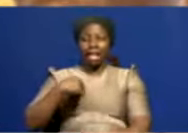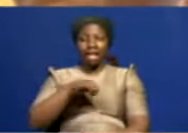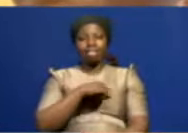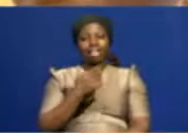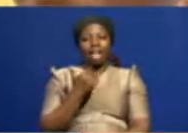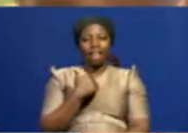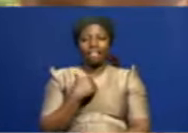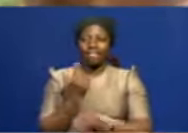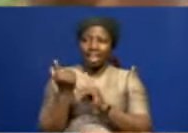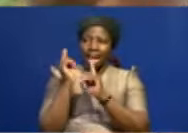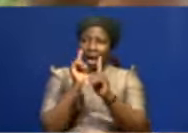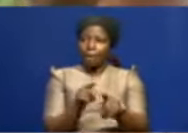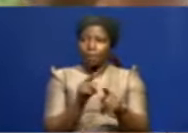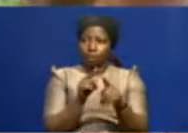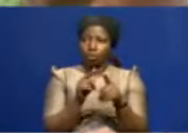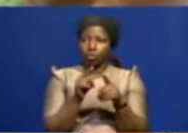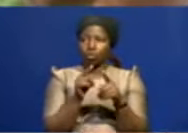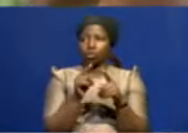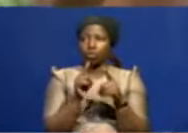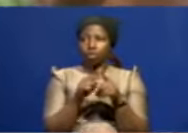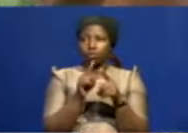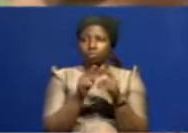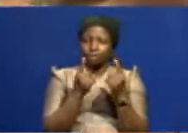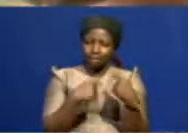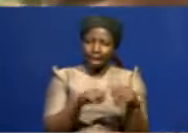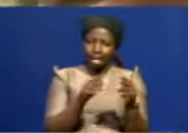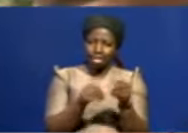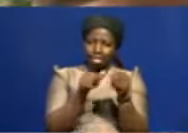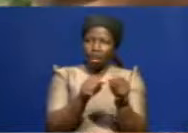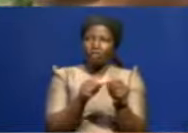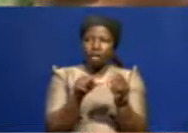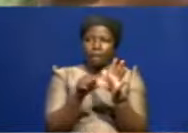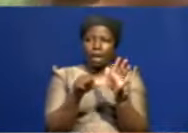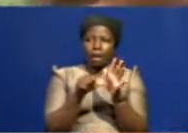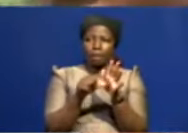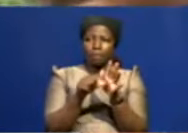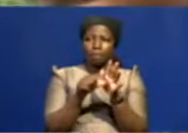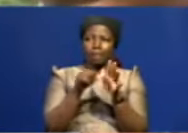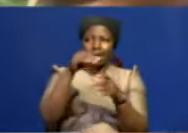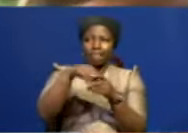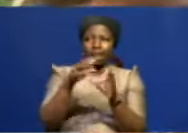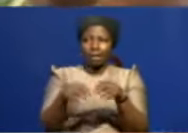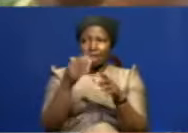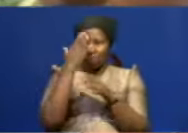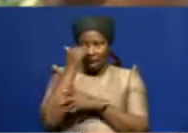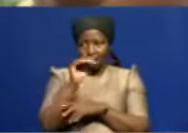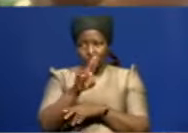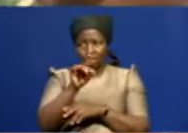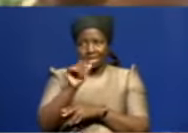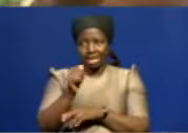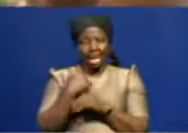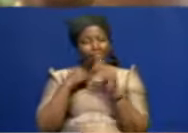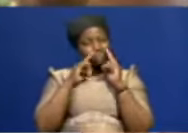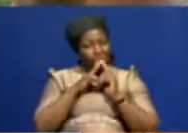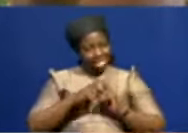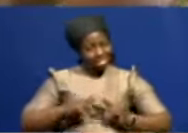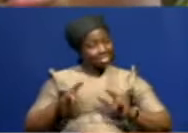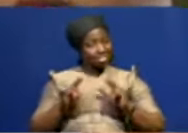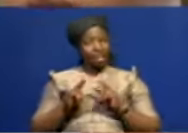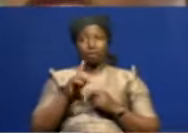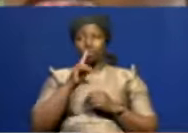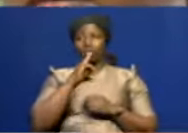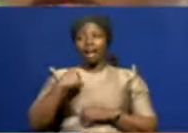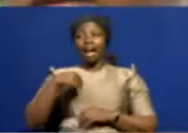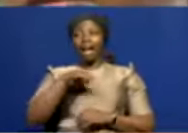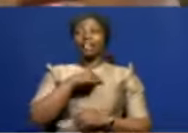hatua wale watu ambao wanajaribu kuleta fujo katika chama, sababu chama chetu cha UDA ni chama cha amani, chama cha demokrasia. So tunaenda